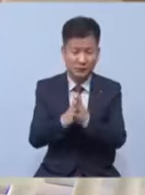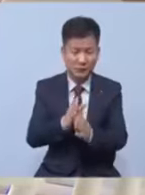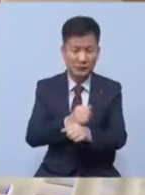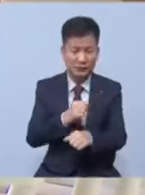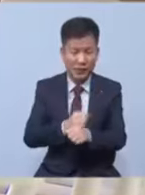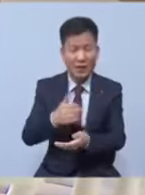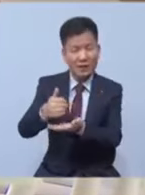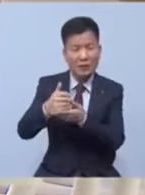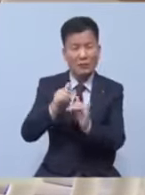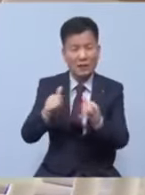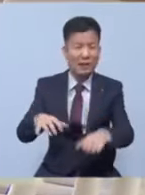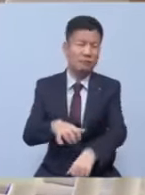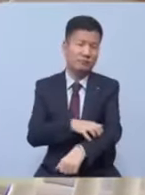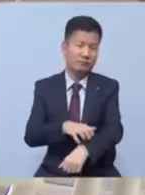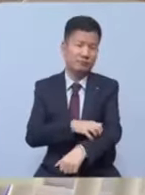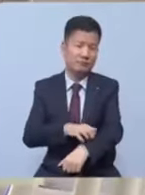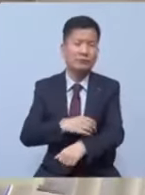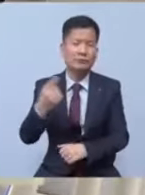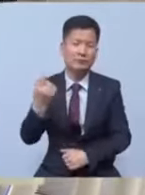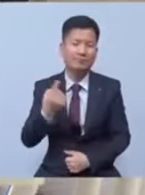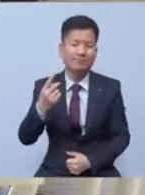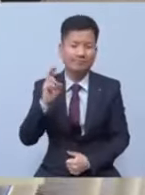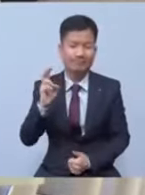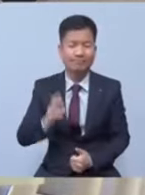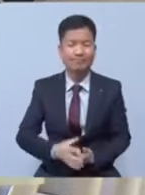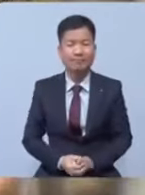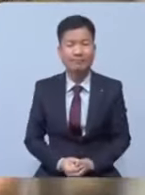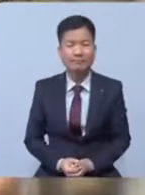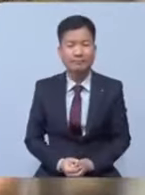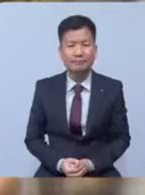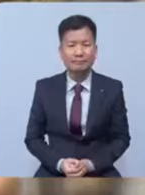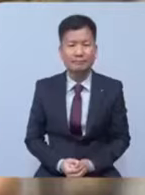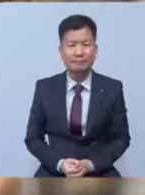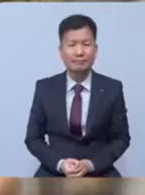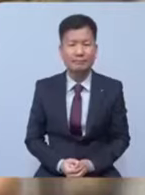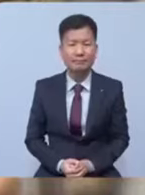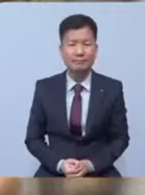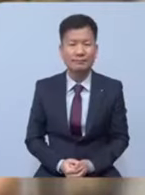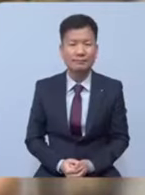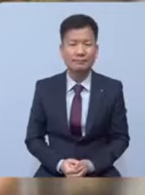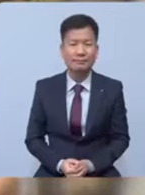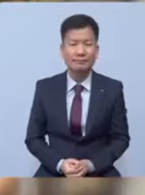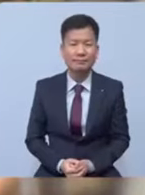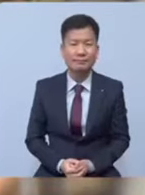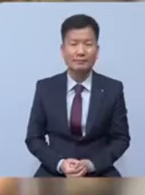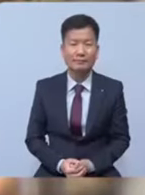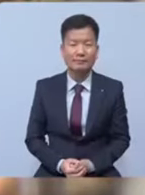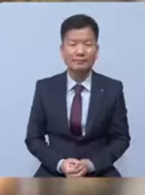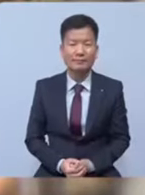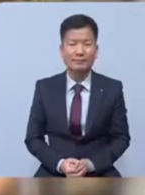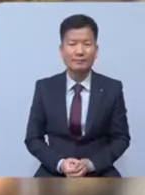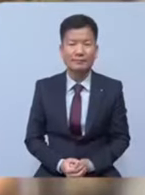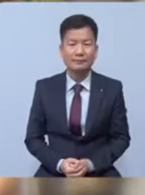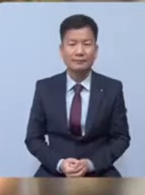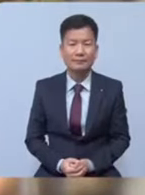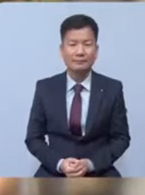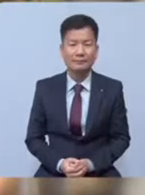돼 이용객의 불편이 불가피할 전망입니다 KBS 뉴스 송근섭